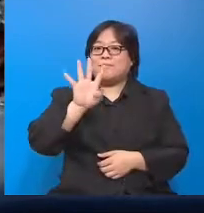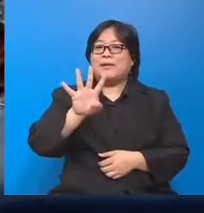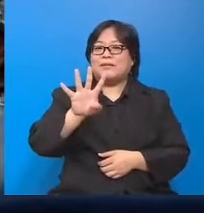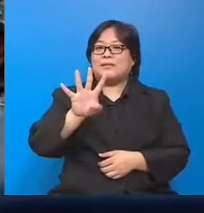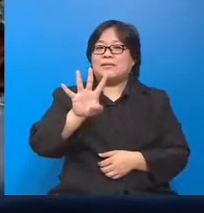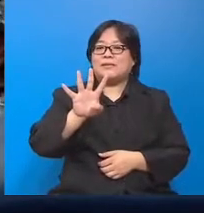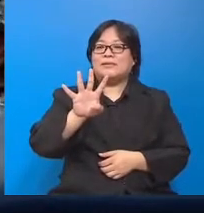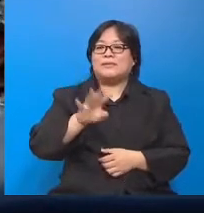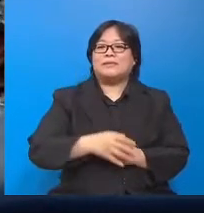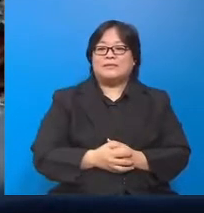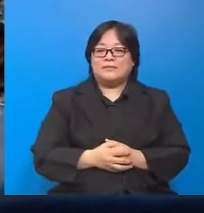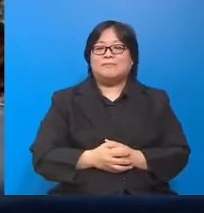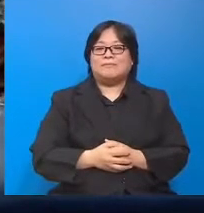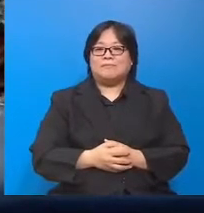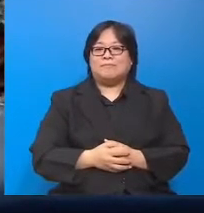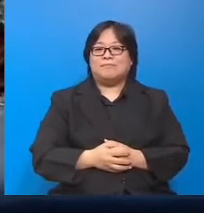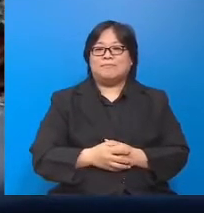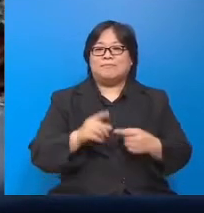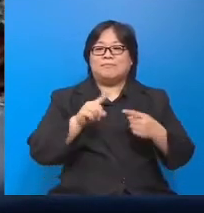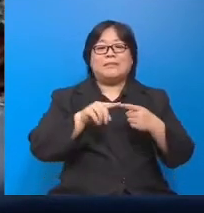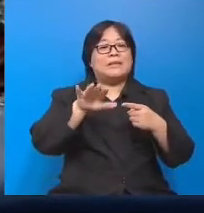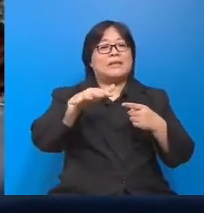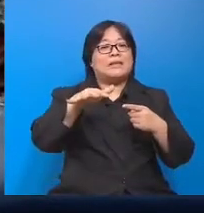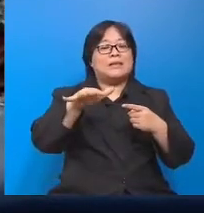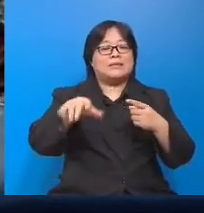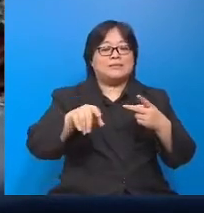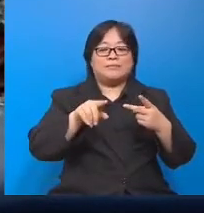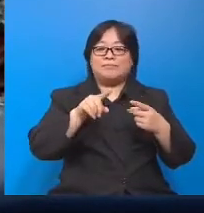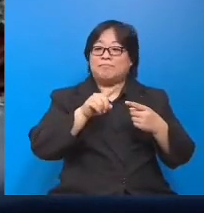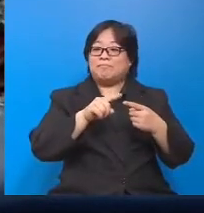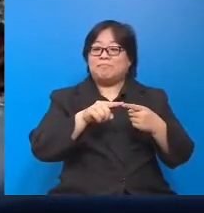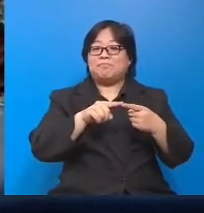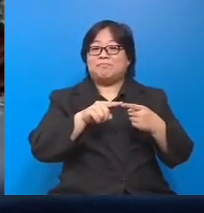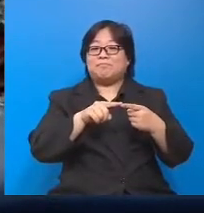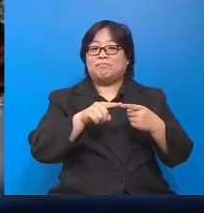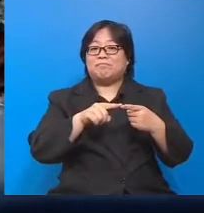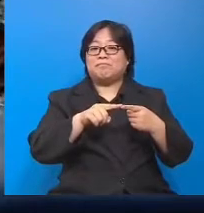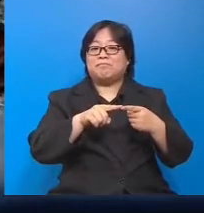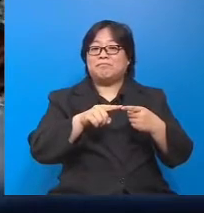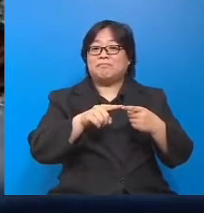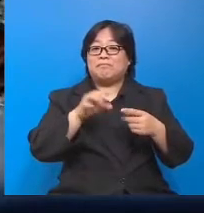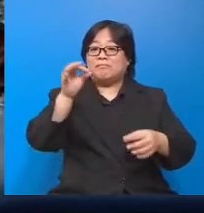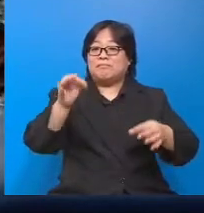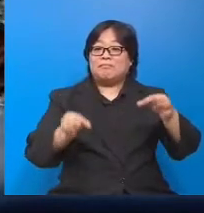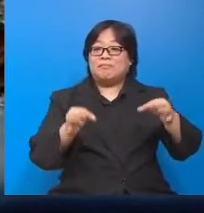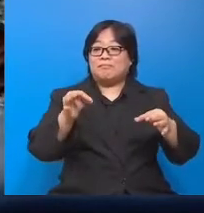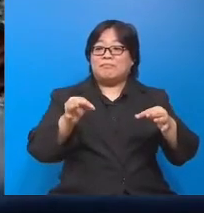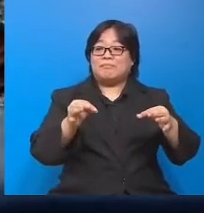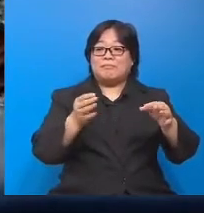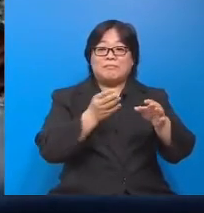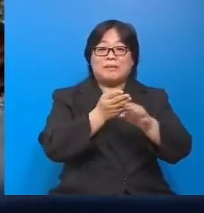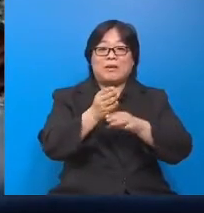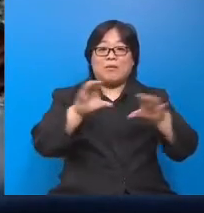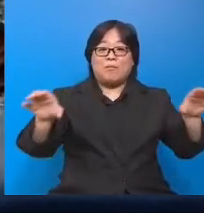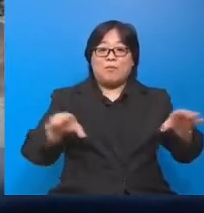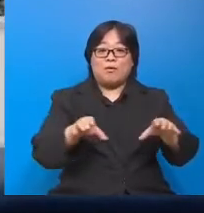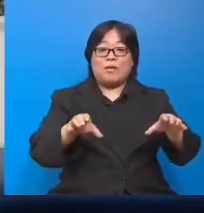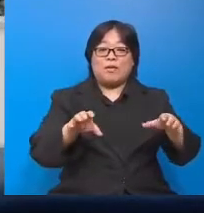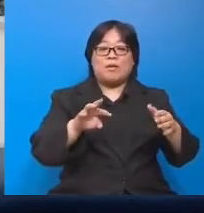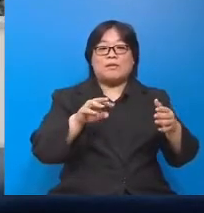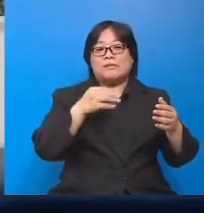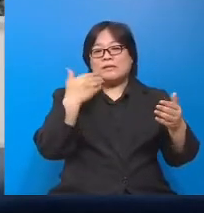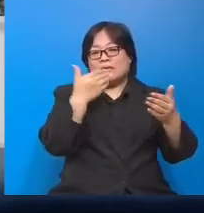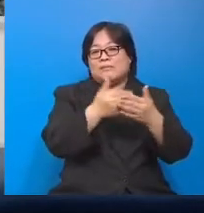Clash Hai grahana yang mana Eh kalau andile bidang pembuatan single